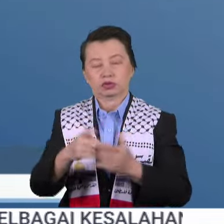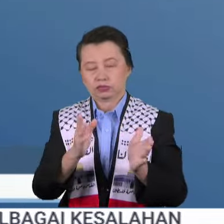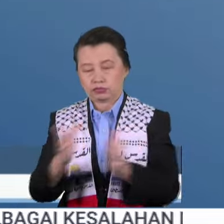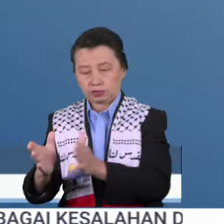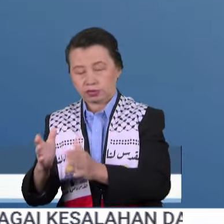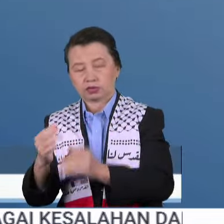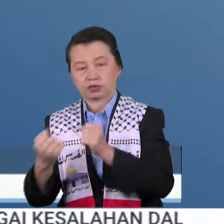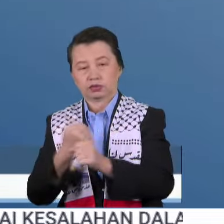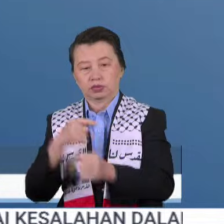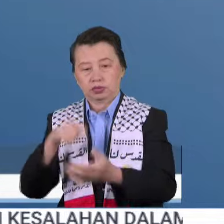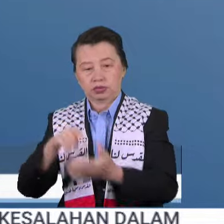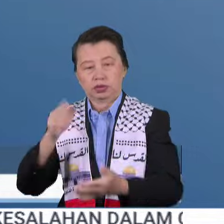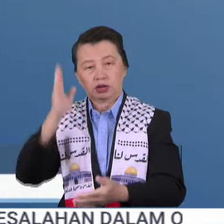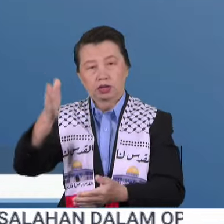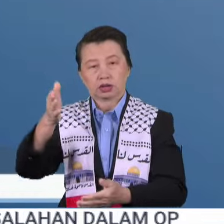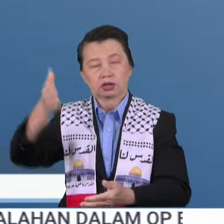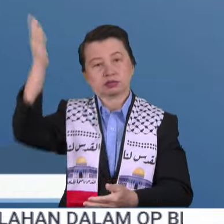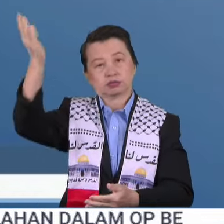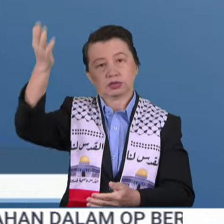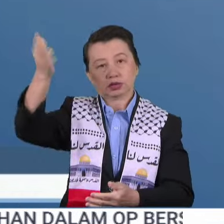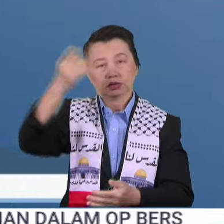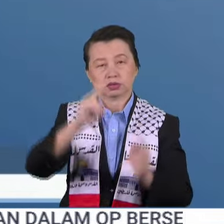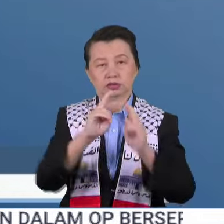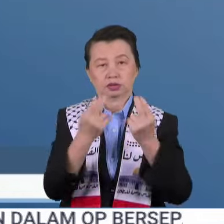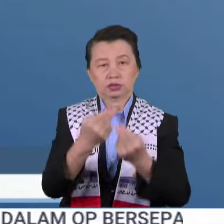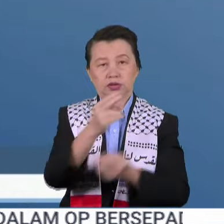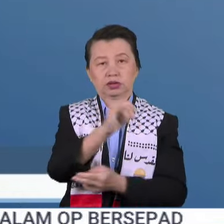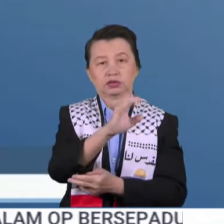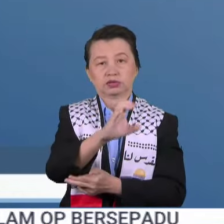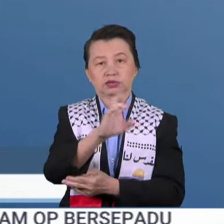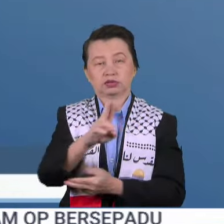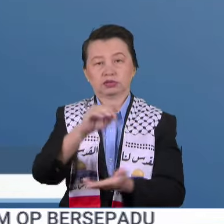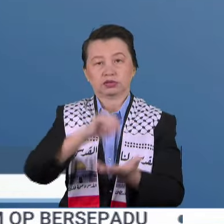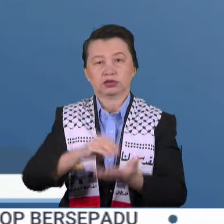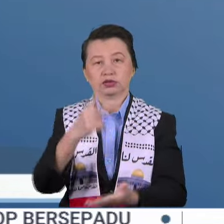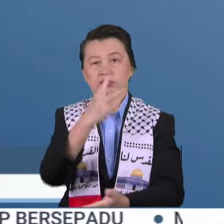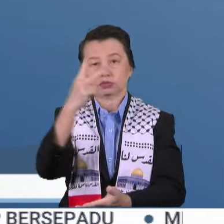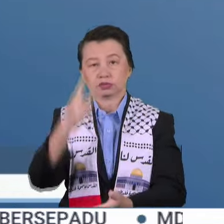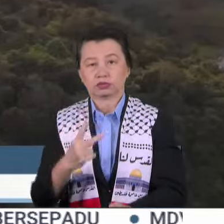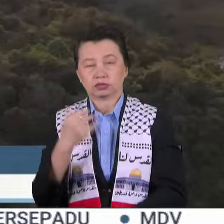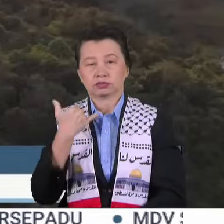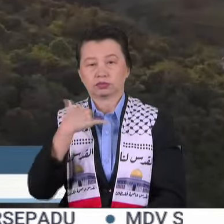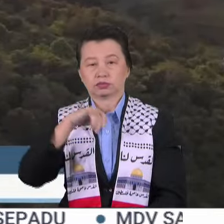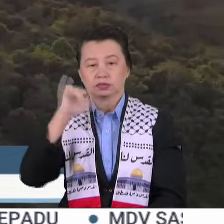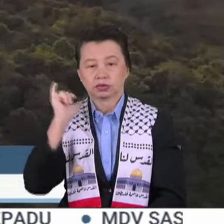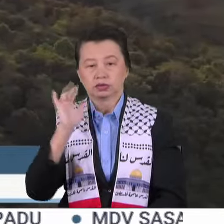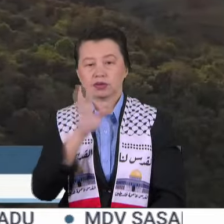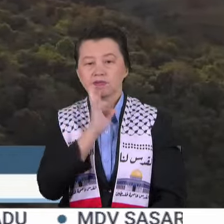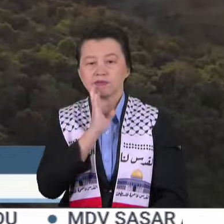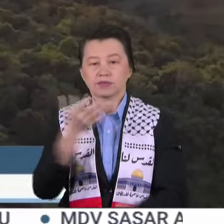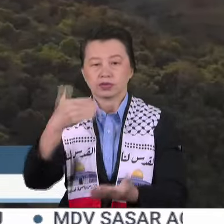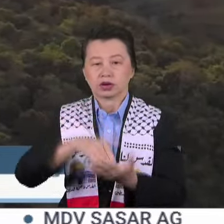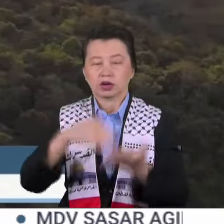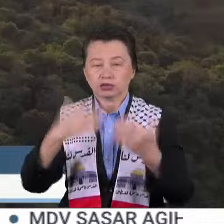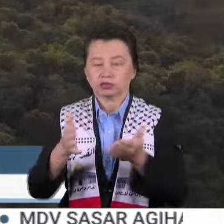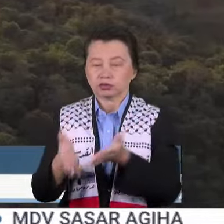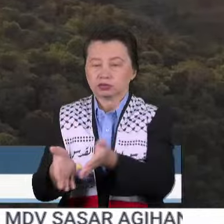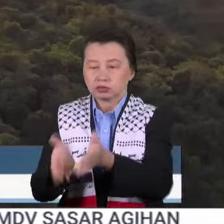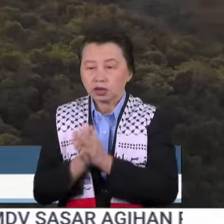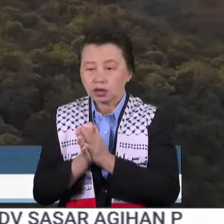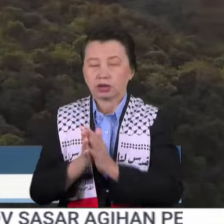ini yang akan dibentangkan kepada unit perancang ekonomi negeri di Kuching semalam. Tambahnya, beliau telah